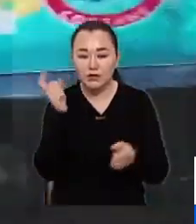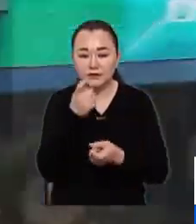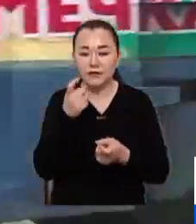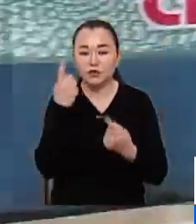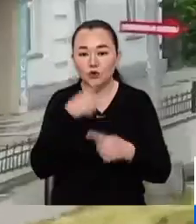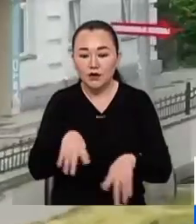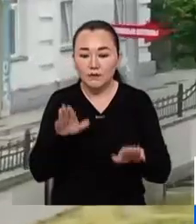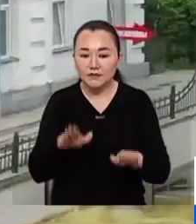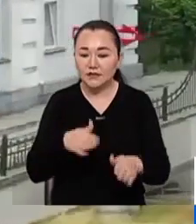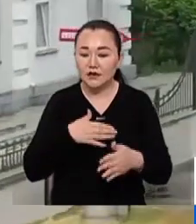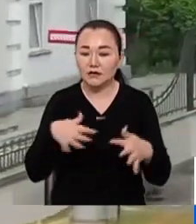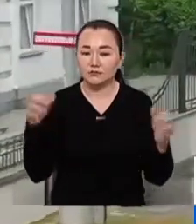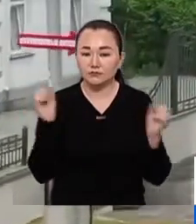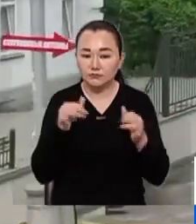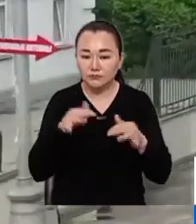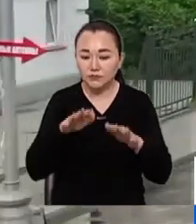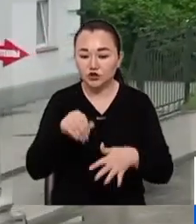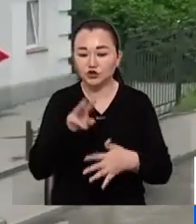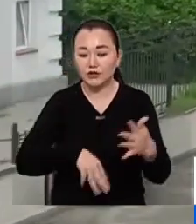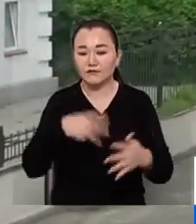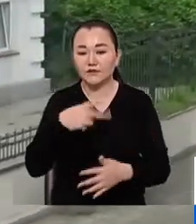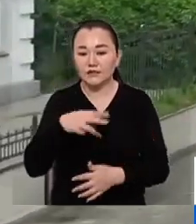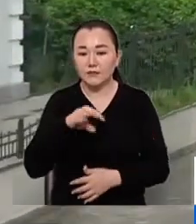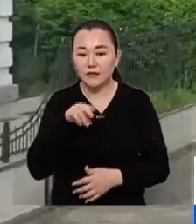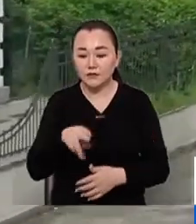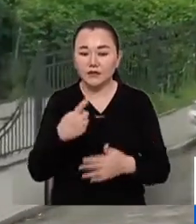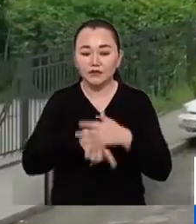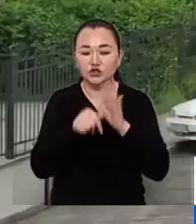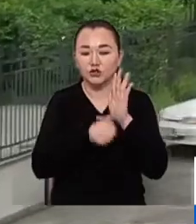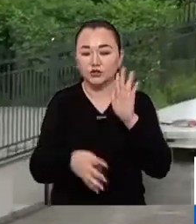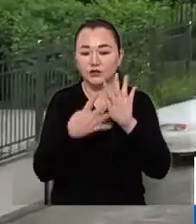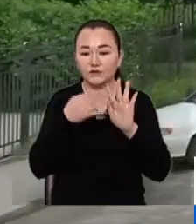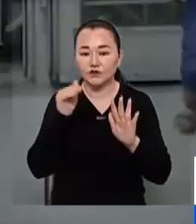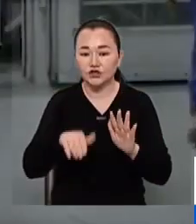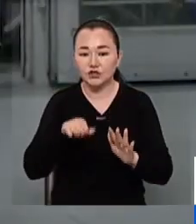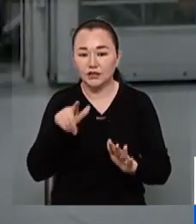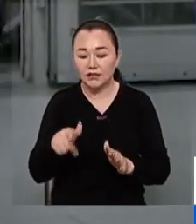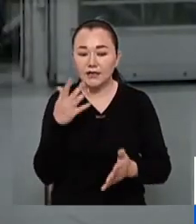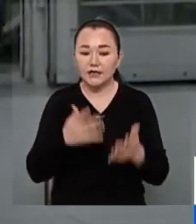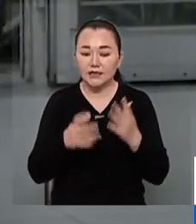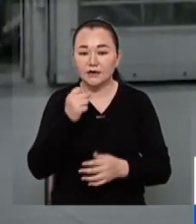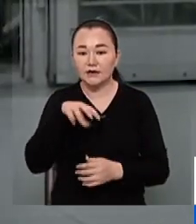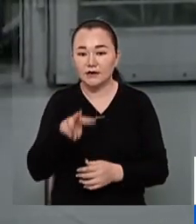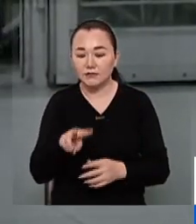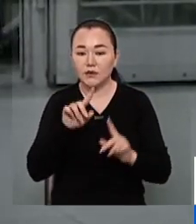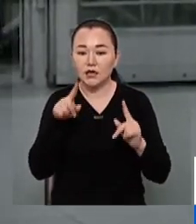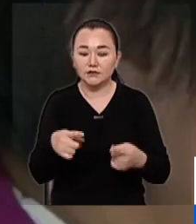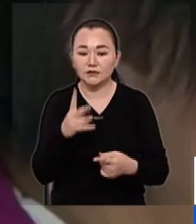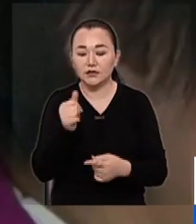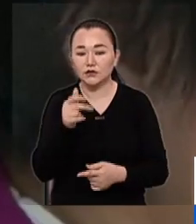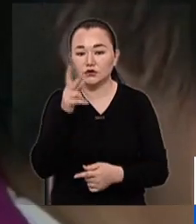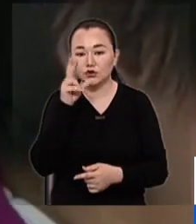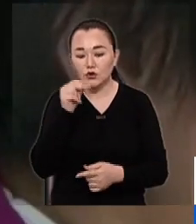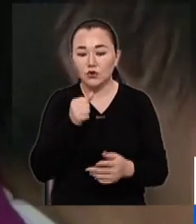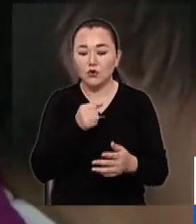местах предусмотрен штраф в размере 20 МРП Это 69 тысяч тенге либо административный арест На